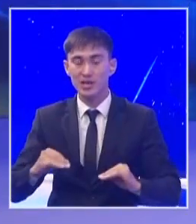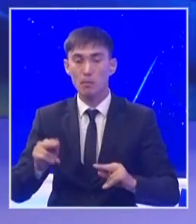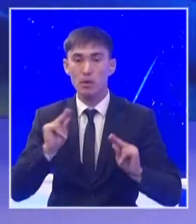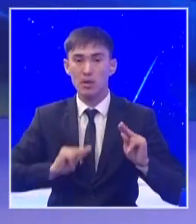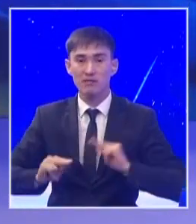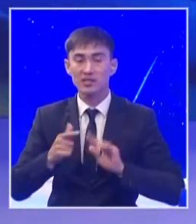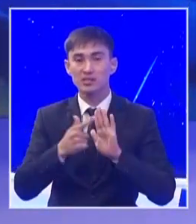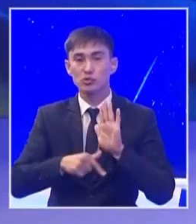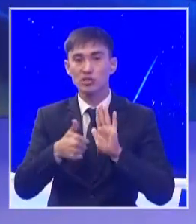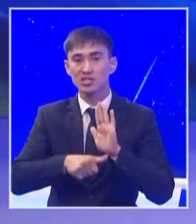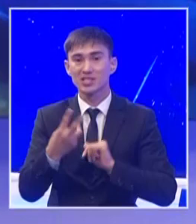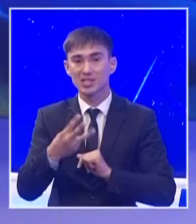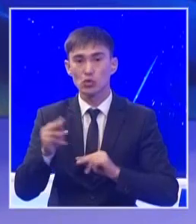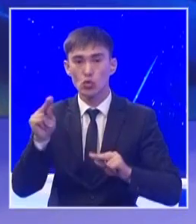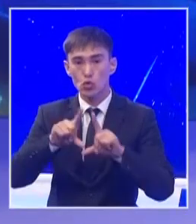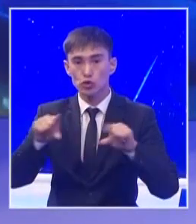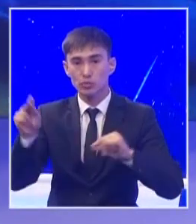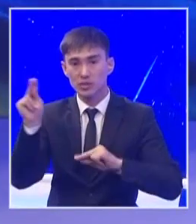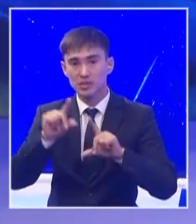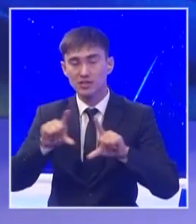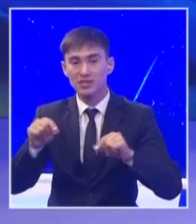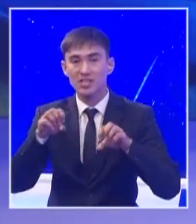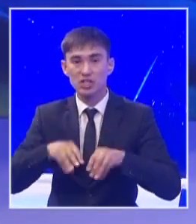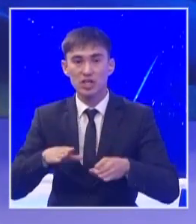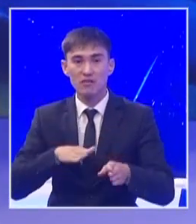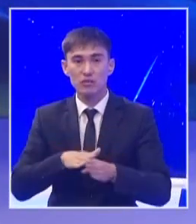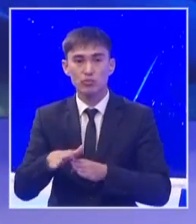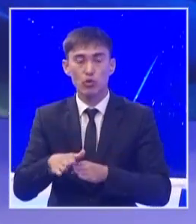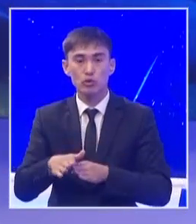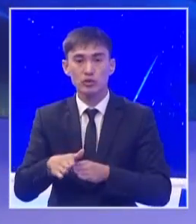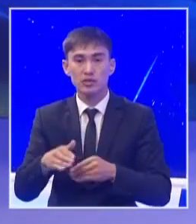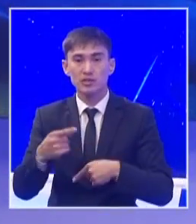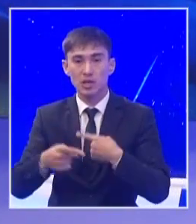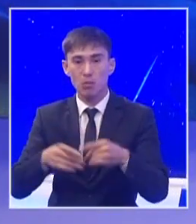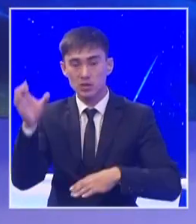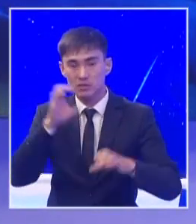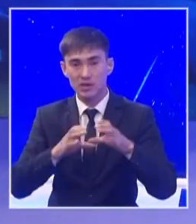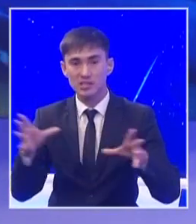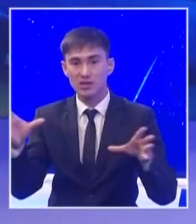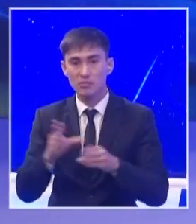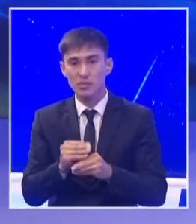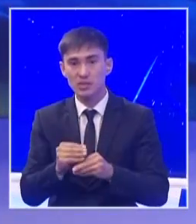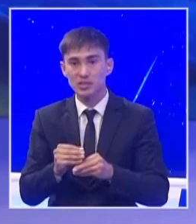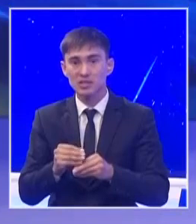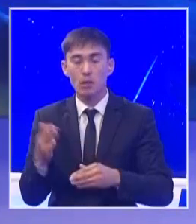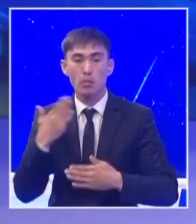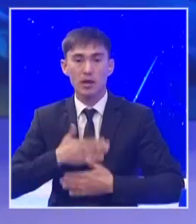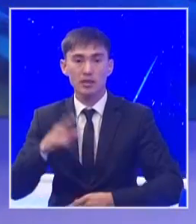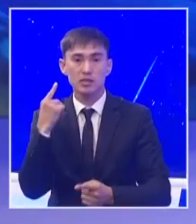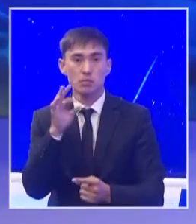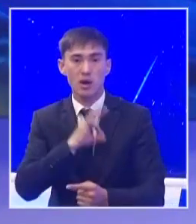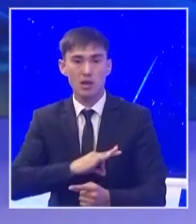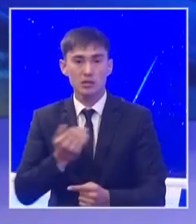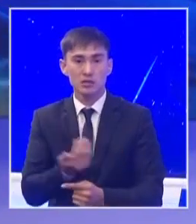Преподаватели 763 учебных заведений решили восполнить пробелы в образовании и совместили приятное с